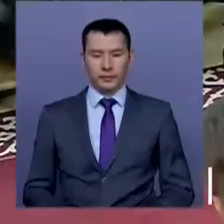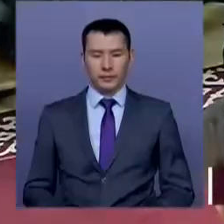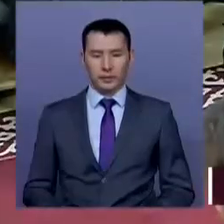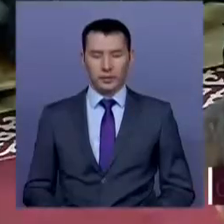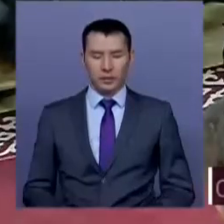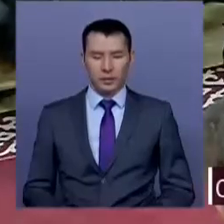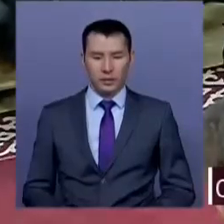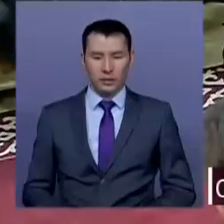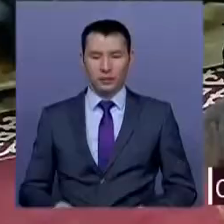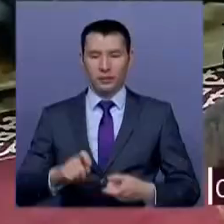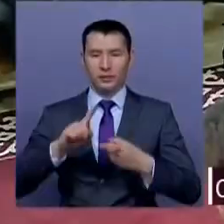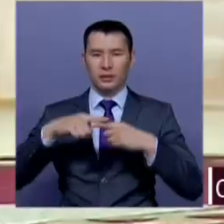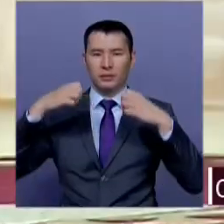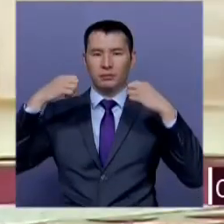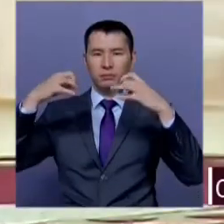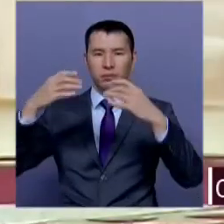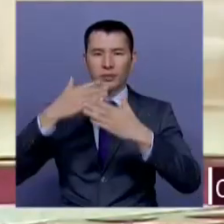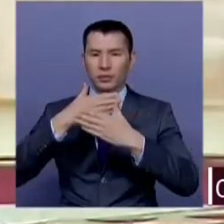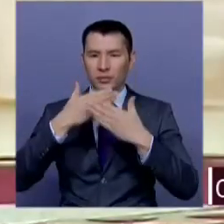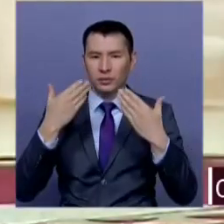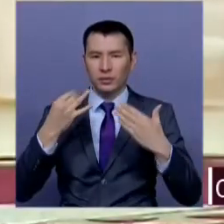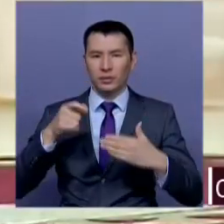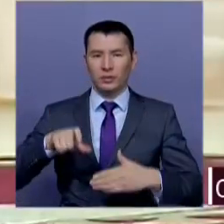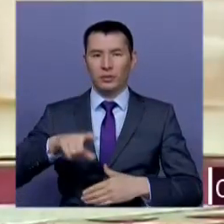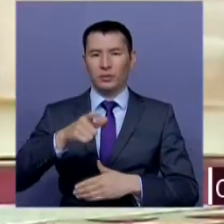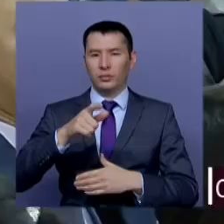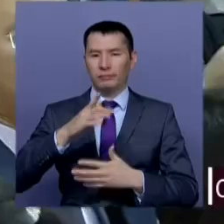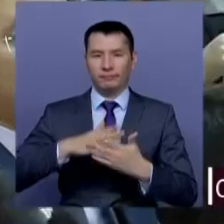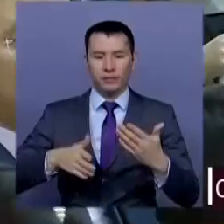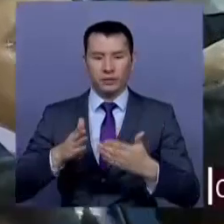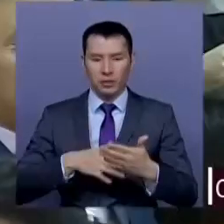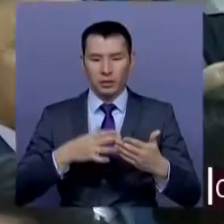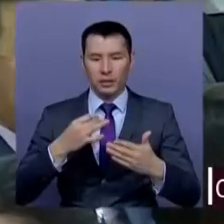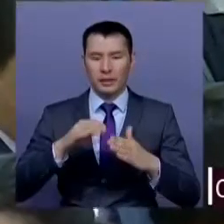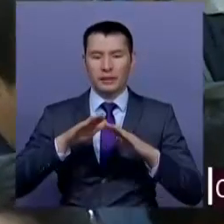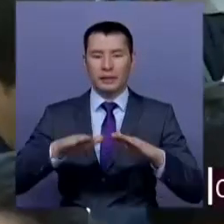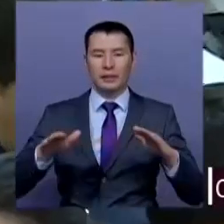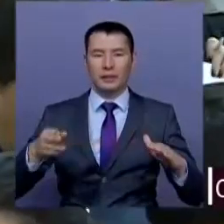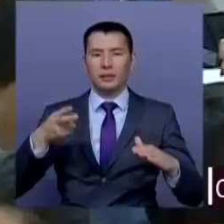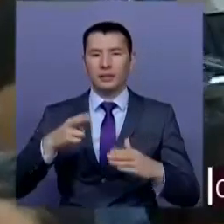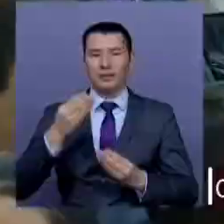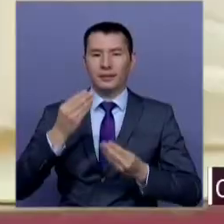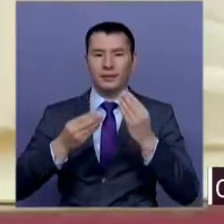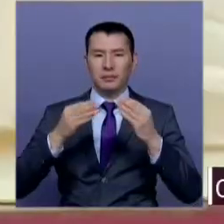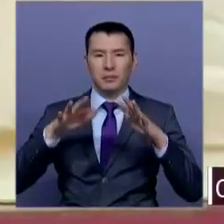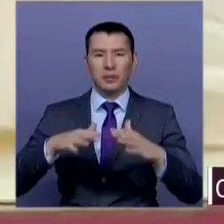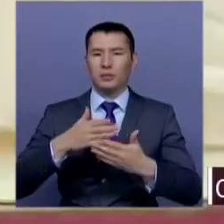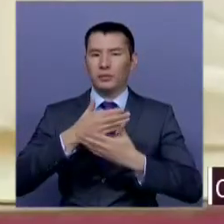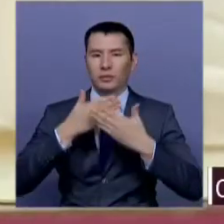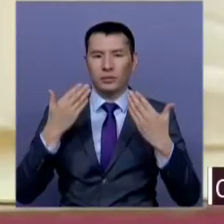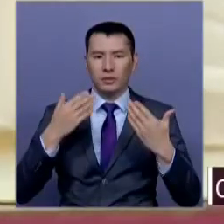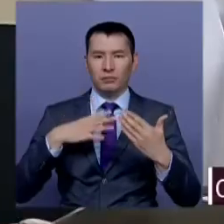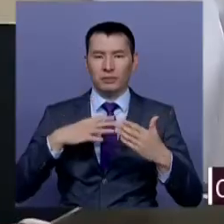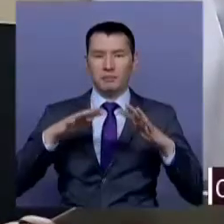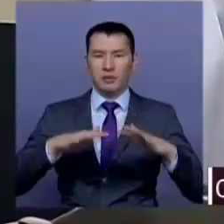Отсутствие освещения детских и спортивных площадок и запущенность дворовых территорий. Свое недовольство касательно плохого состояния инфраструктуры местные